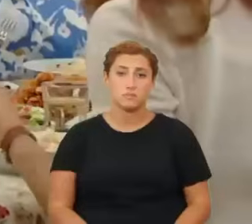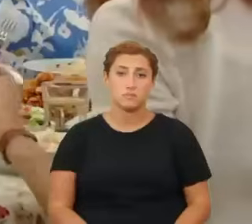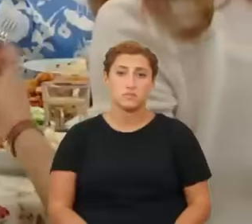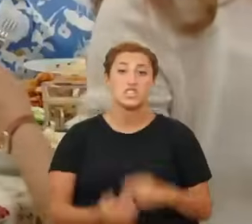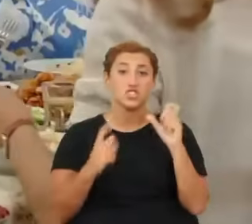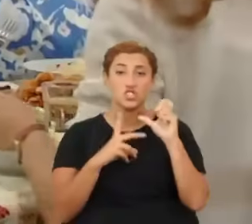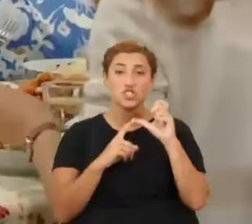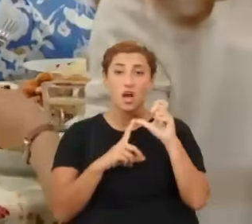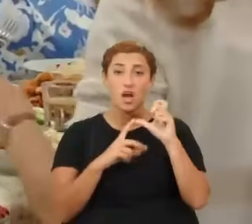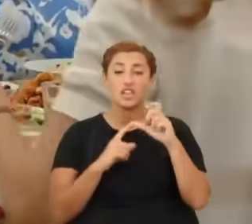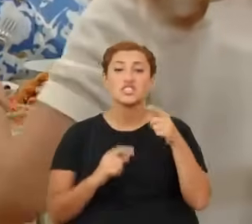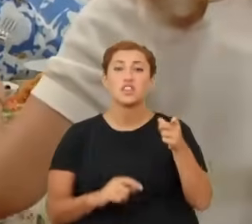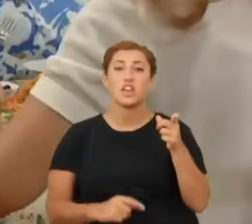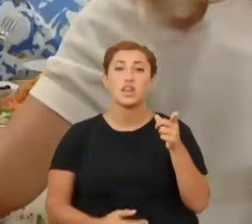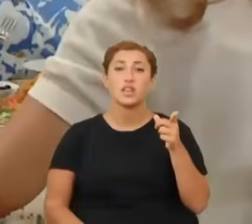Şahin